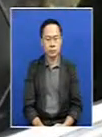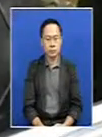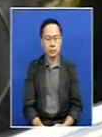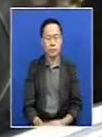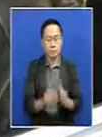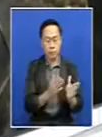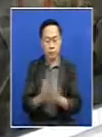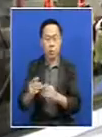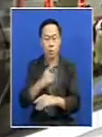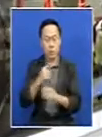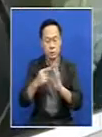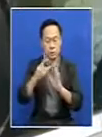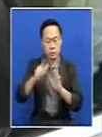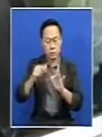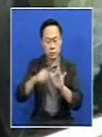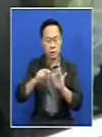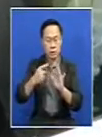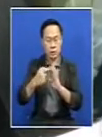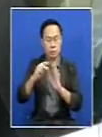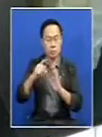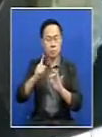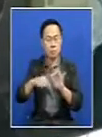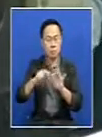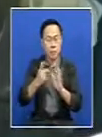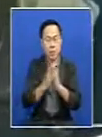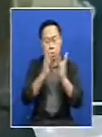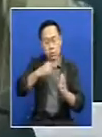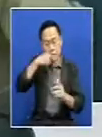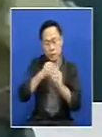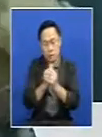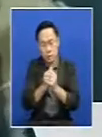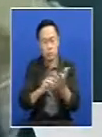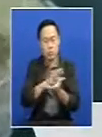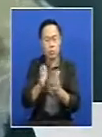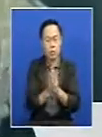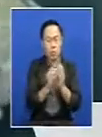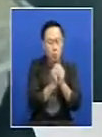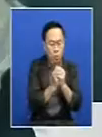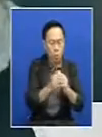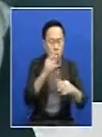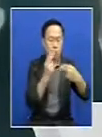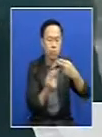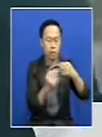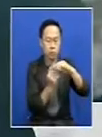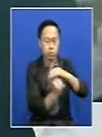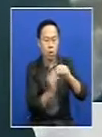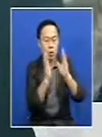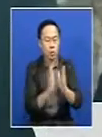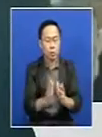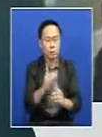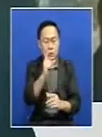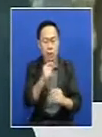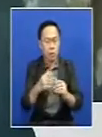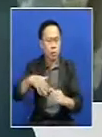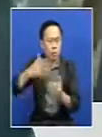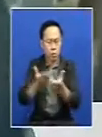ในช่วงเทศกาลเฉิงเม้งนี่ชาวจีนรวมถึงชาวไทยเชื้อสายจีนก็จะไปที่สุสานของบรรพบุรุษเพื่อทำความสะอา